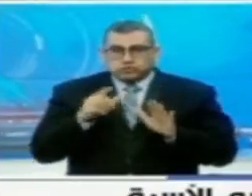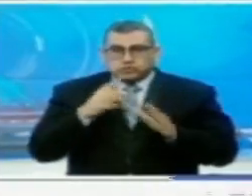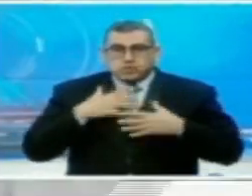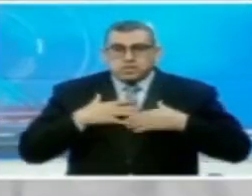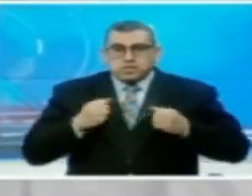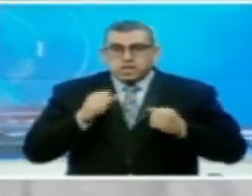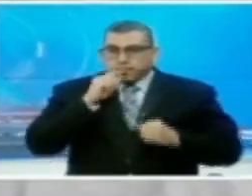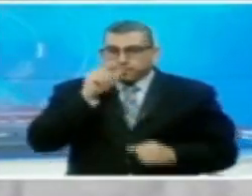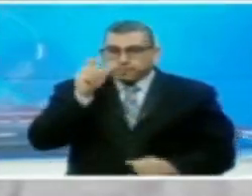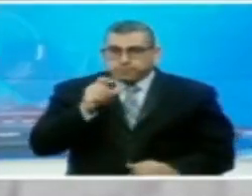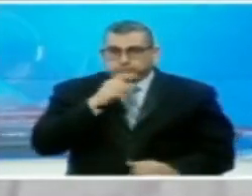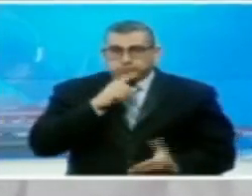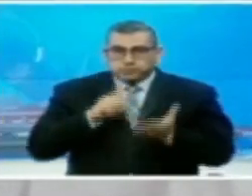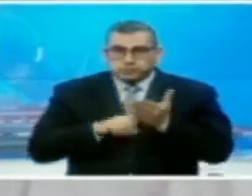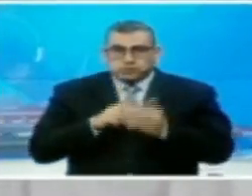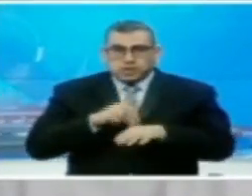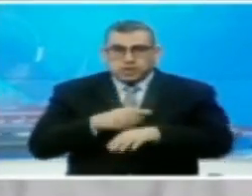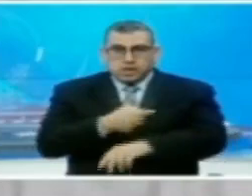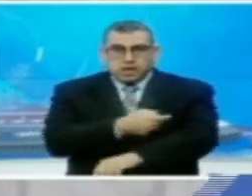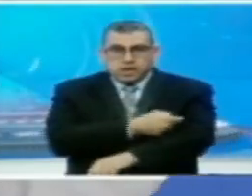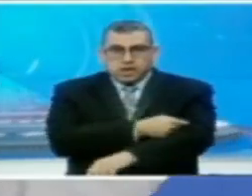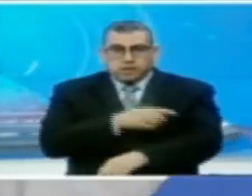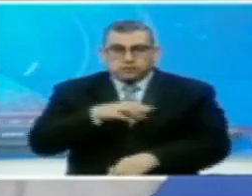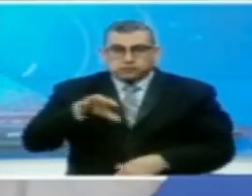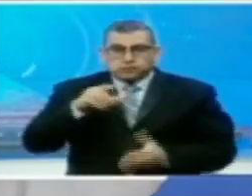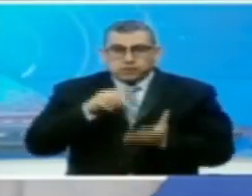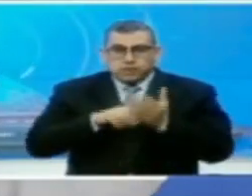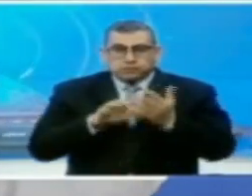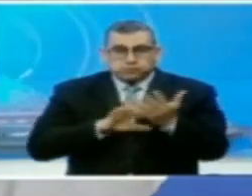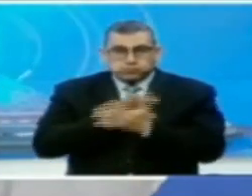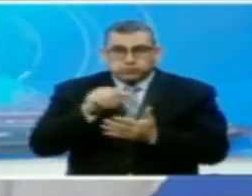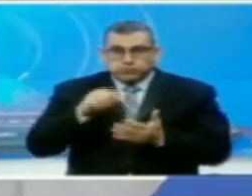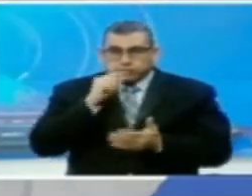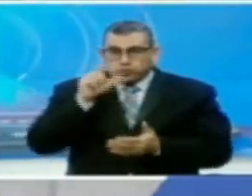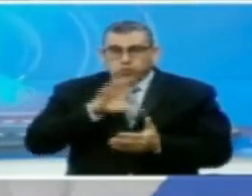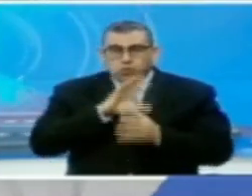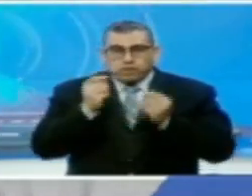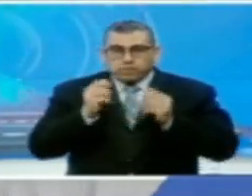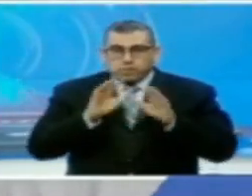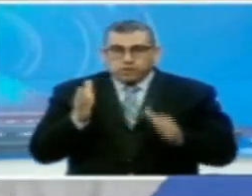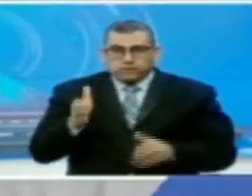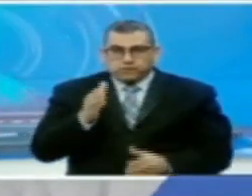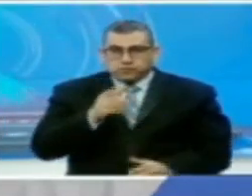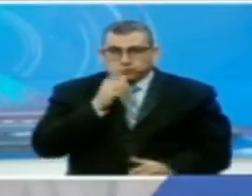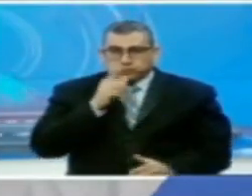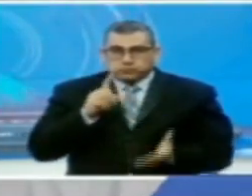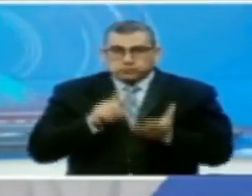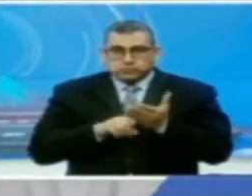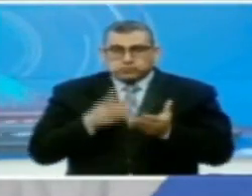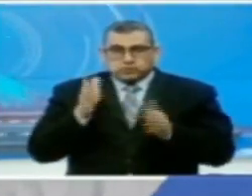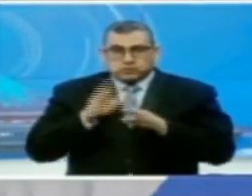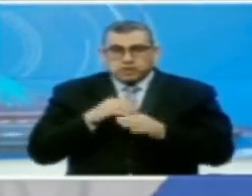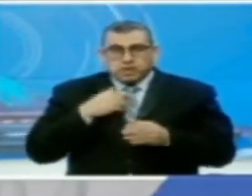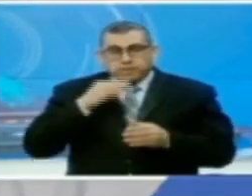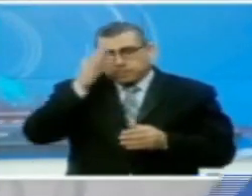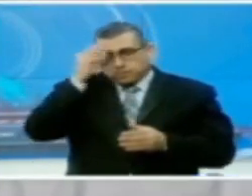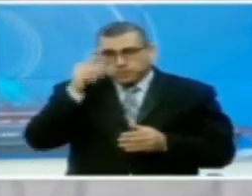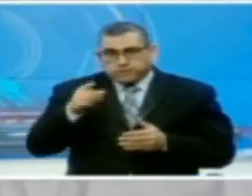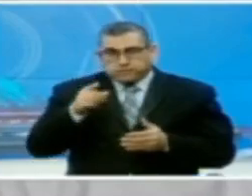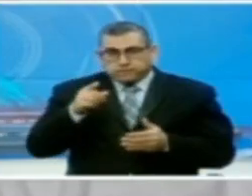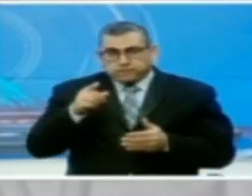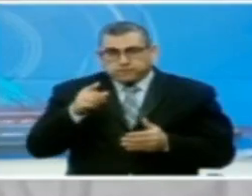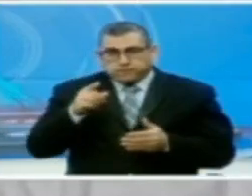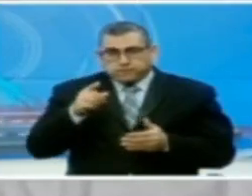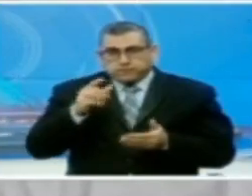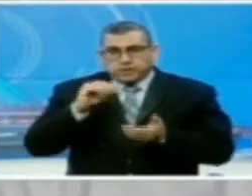المرأة ككشف ثدي، ككشف أي مشكلة عند المرأة برضو كله مجاني ماشي. وبنديها كمان لو لا قدر الله احنا